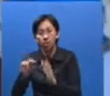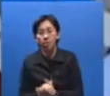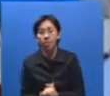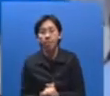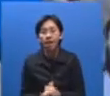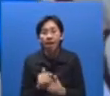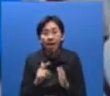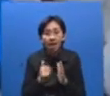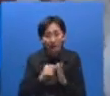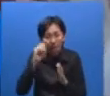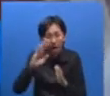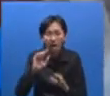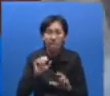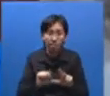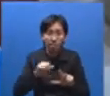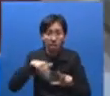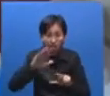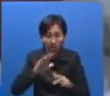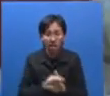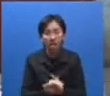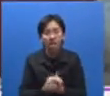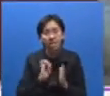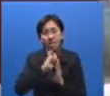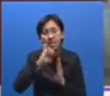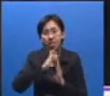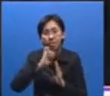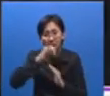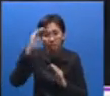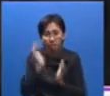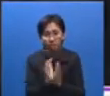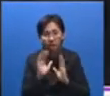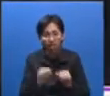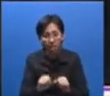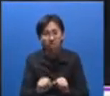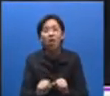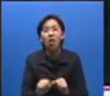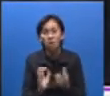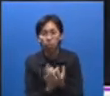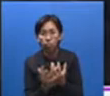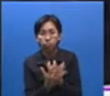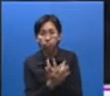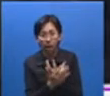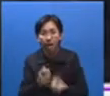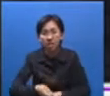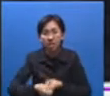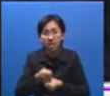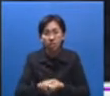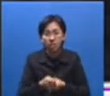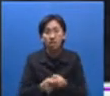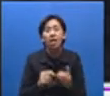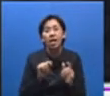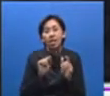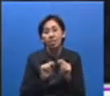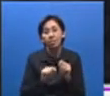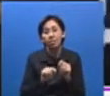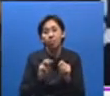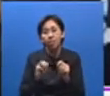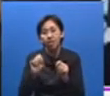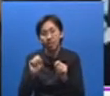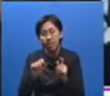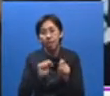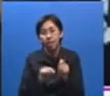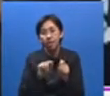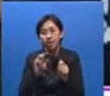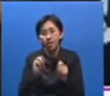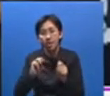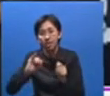ทหารตำรวจและฝ่ายปกครองอำเภอแม่แจ่มจังหวัดเชียงใหม่ยึดได้จากสวนกะหล่ำของนางรัดแซ่โซ้งในพื้นที่ตำบลแม่ม่สึกอำเภอแม่แจ่ม